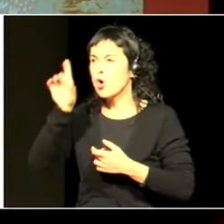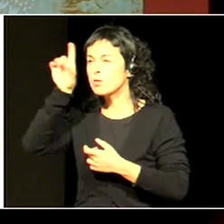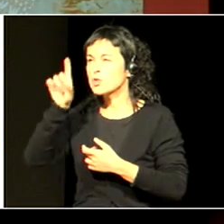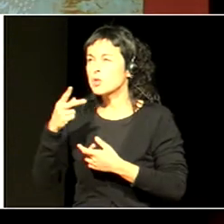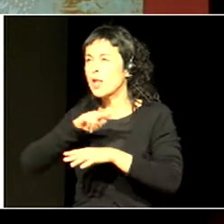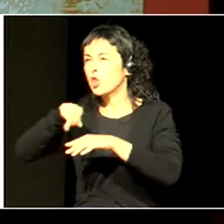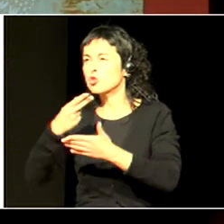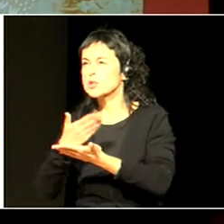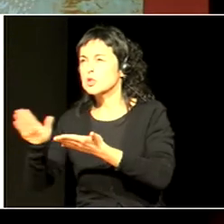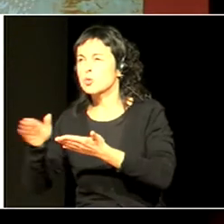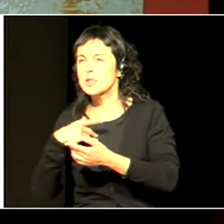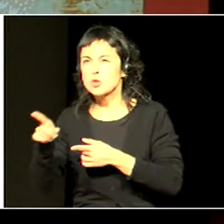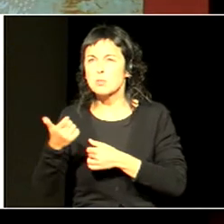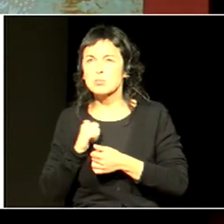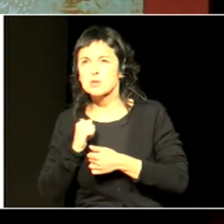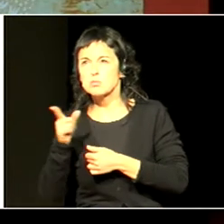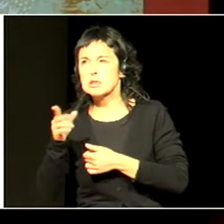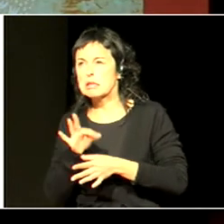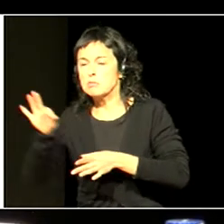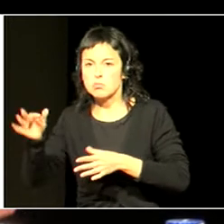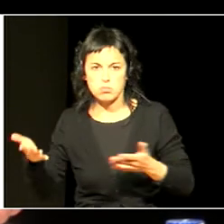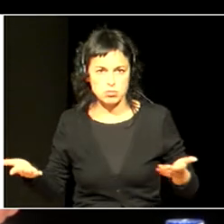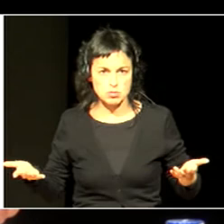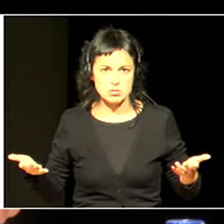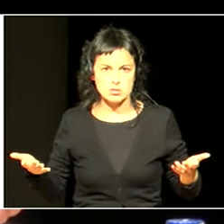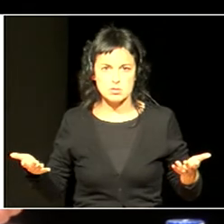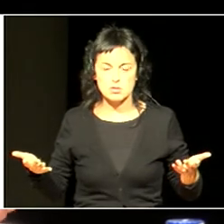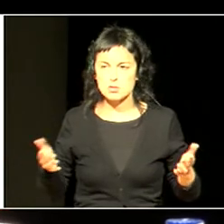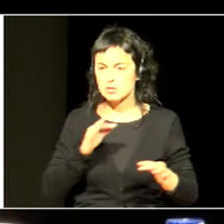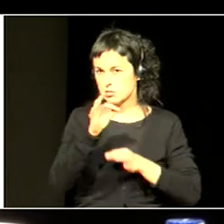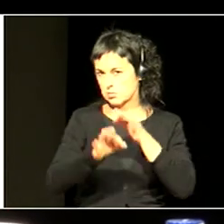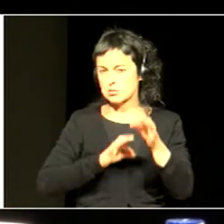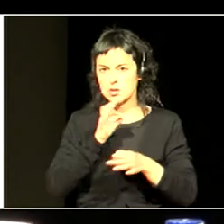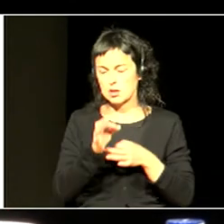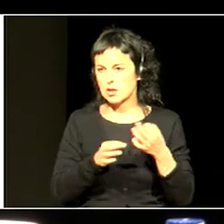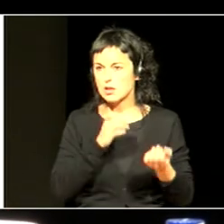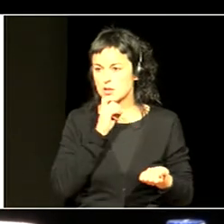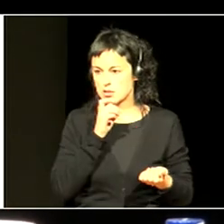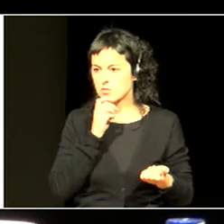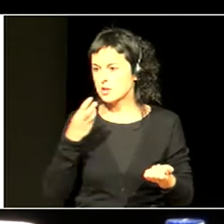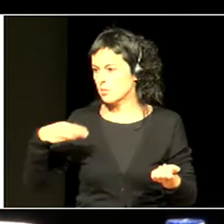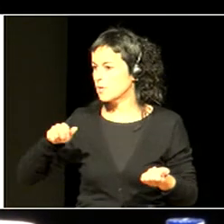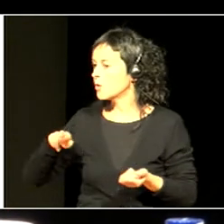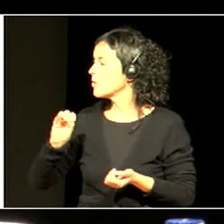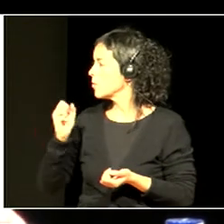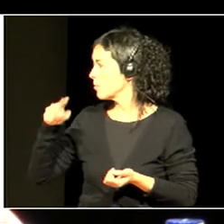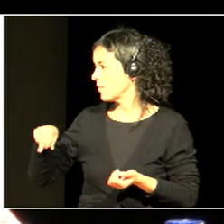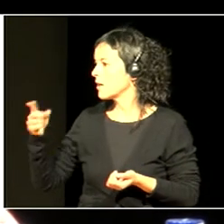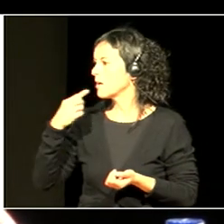besti 3 ordu, orduan eziketa fizikoak, nik uste dut, hemen dago zaurrian dagoz, baina Maria Moreno bizandale